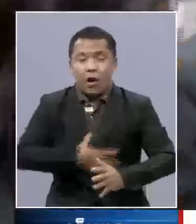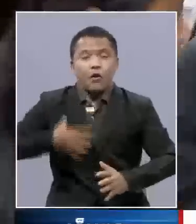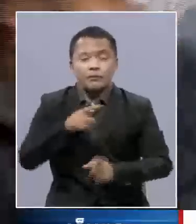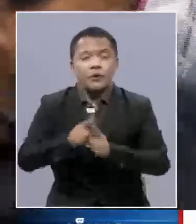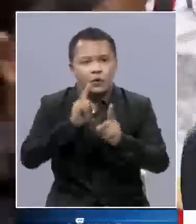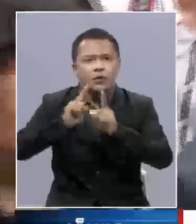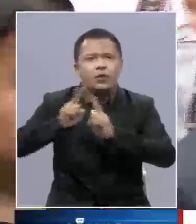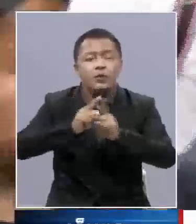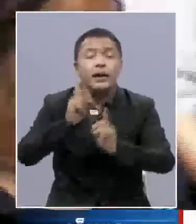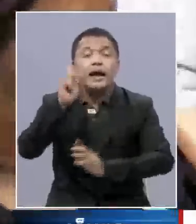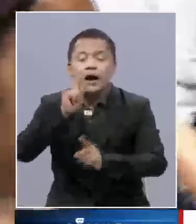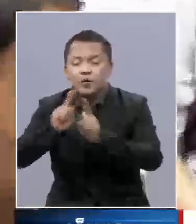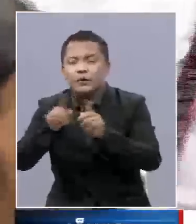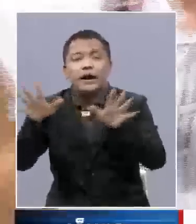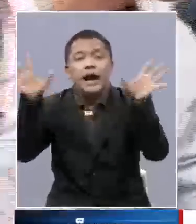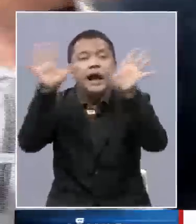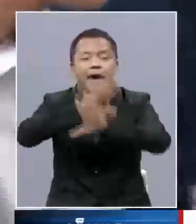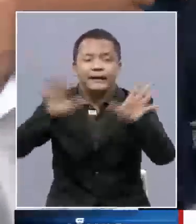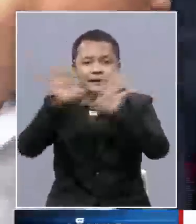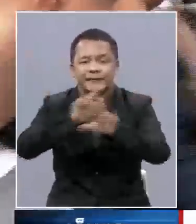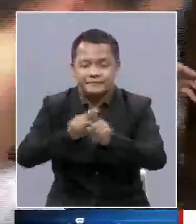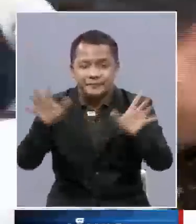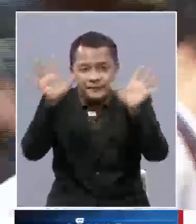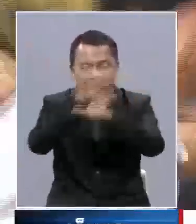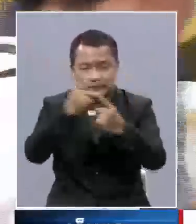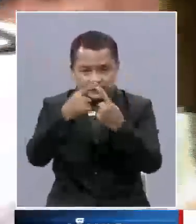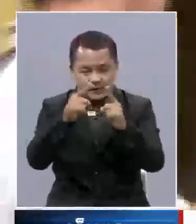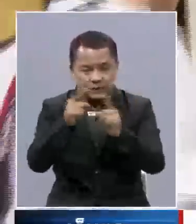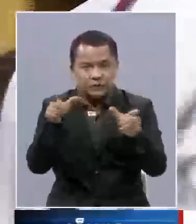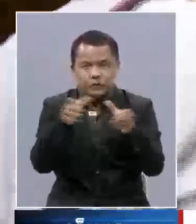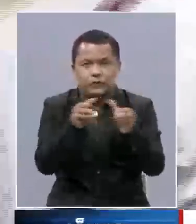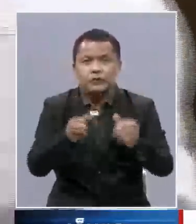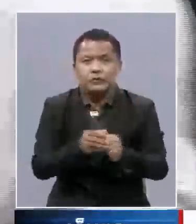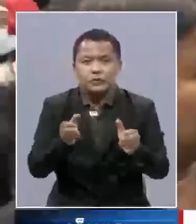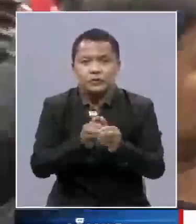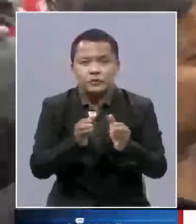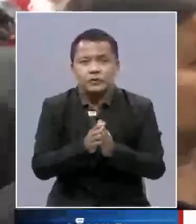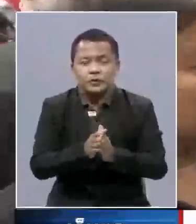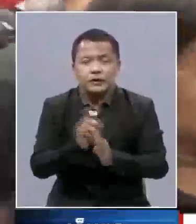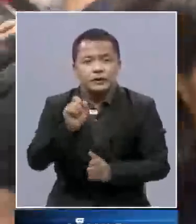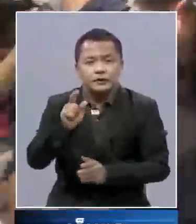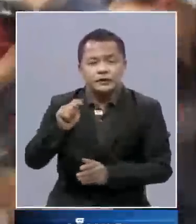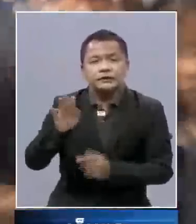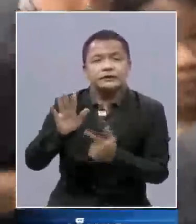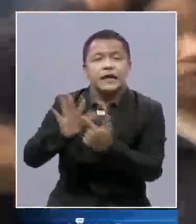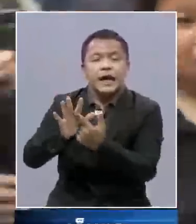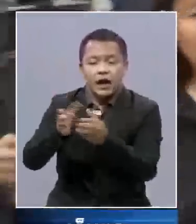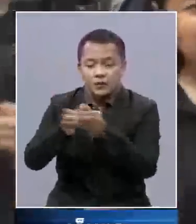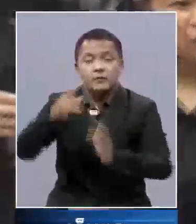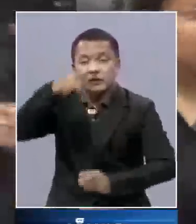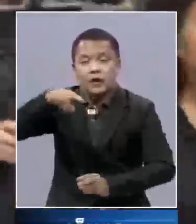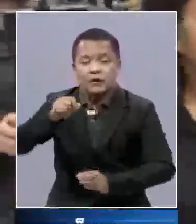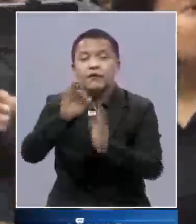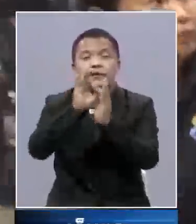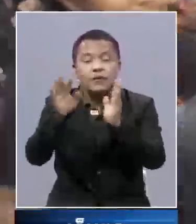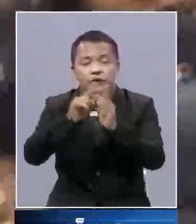เหมือนคุยกับนักข่าวเปรียบเทียบเปรียบเปรยให้ฟังนะครับแต่ทีนี้เนี่ยความเคลื่อนไหวของคุณสิทธาธิวารีเองเนี่ยก็เคลื่อนไหวผ่านทางโซเ